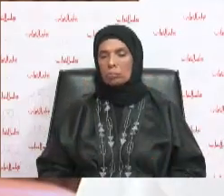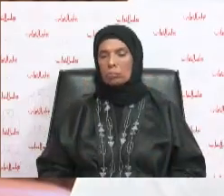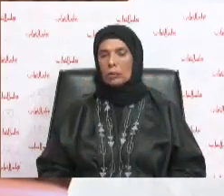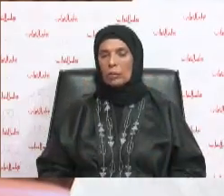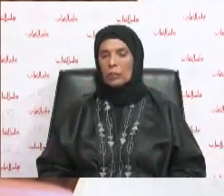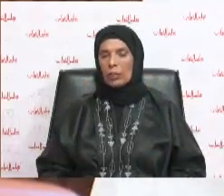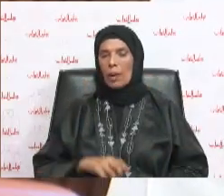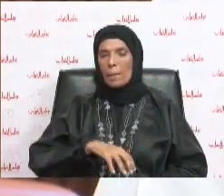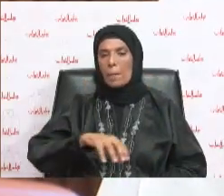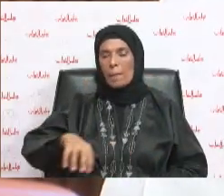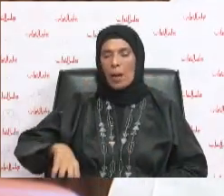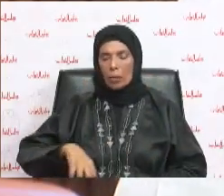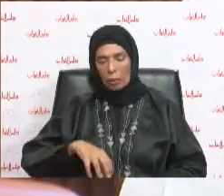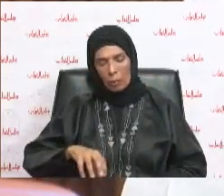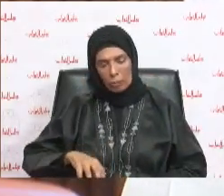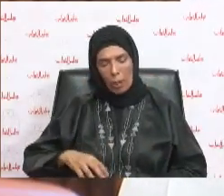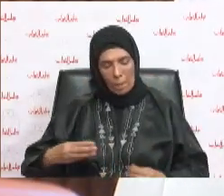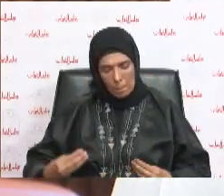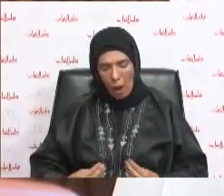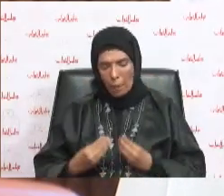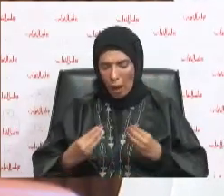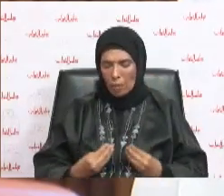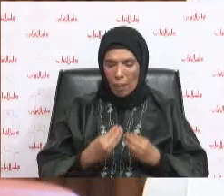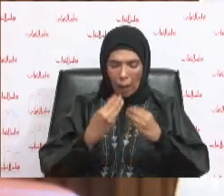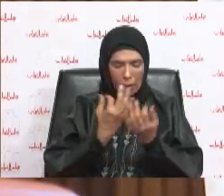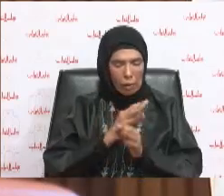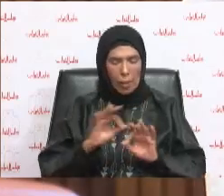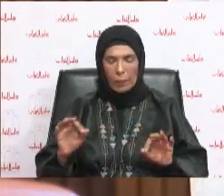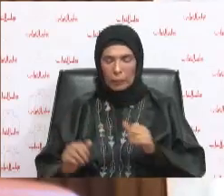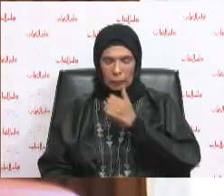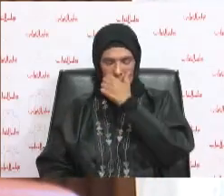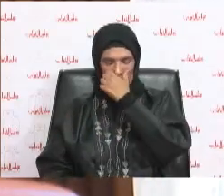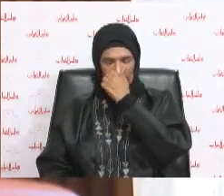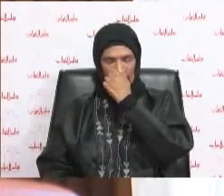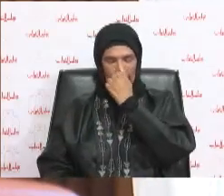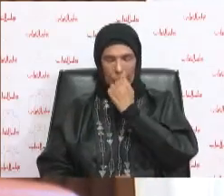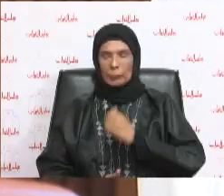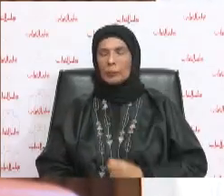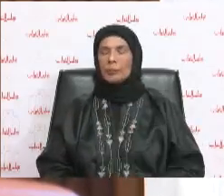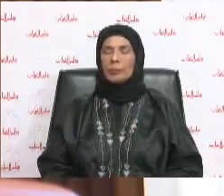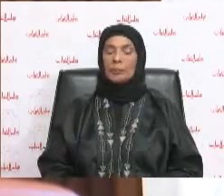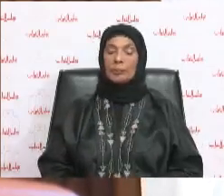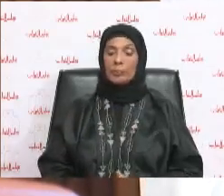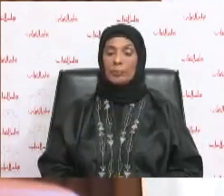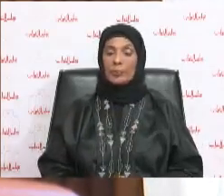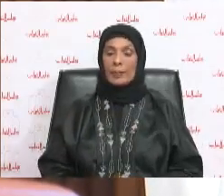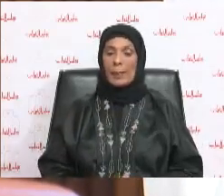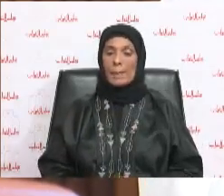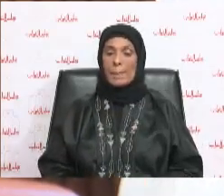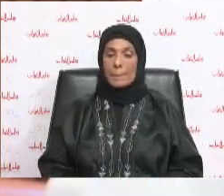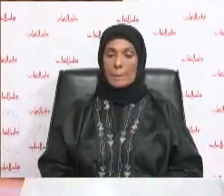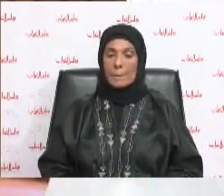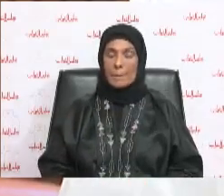والقطاعات الأخرى تتداخل في هذه المعضلة الحقيقة. ف يعني احنا